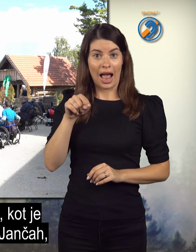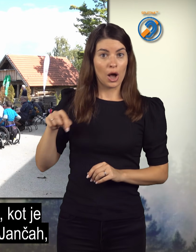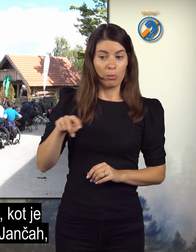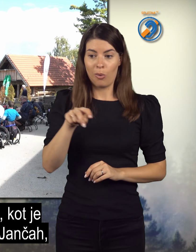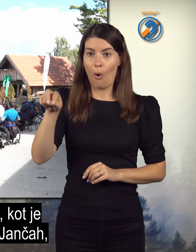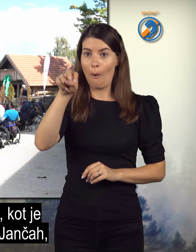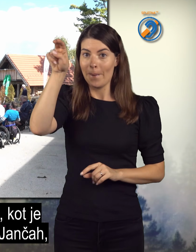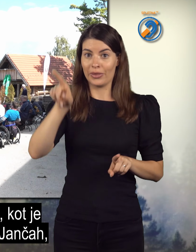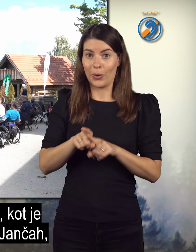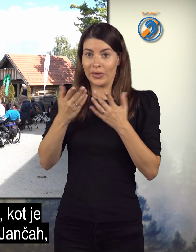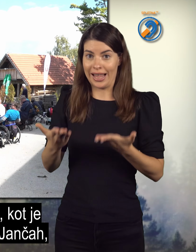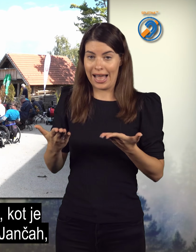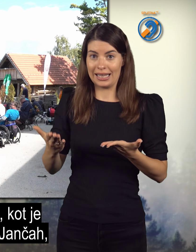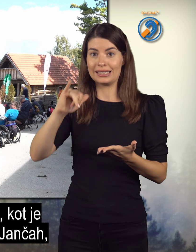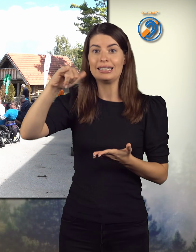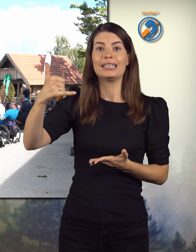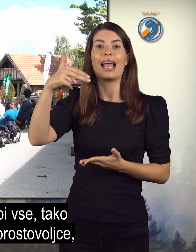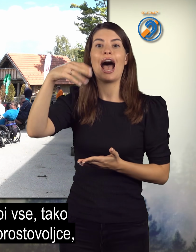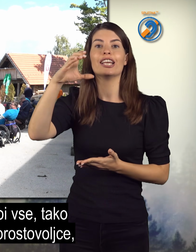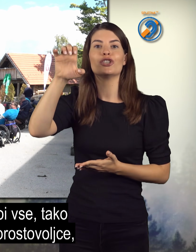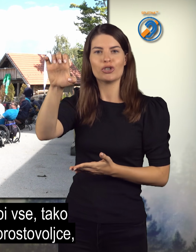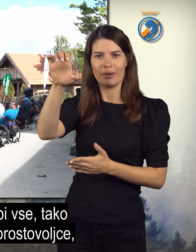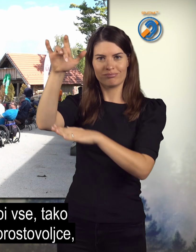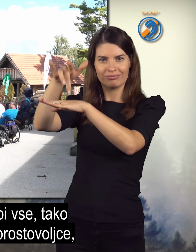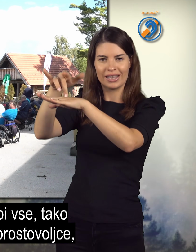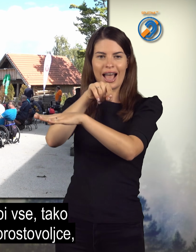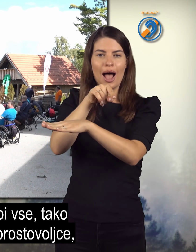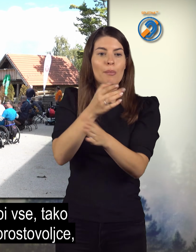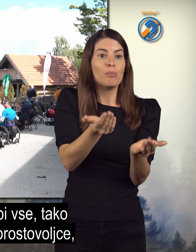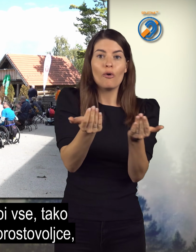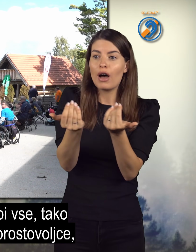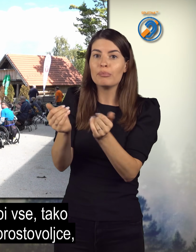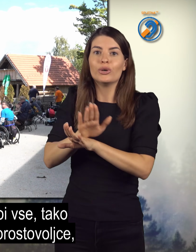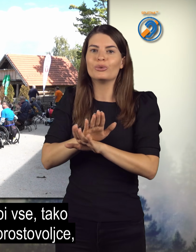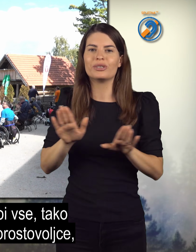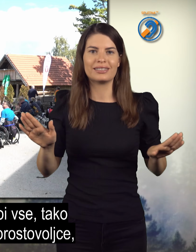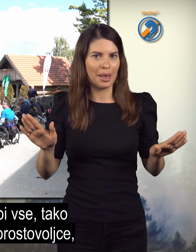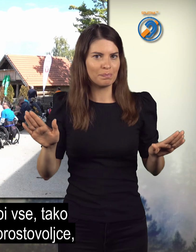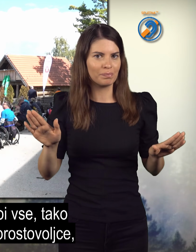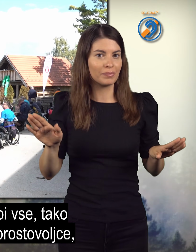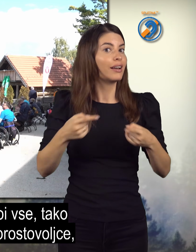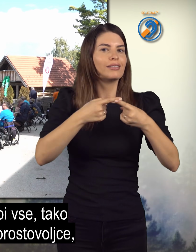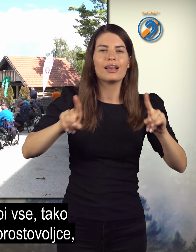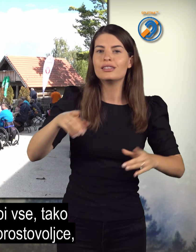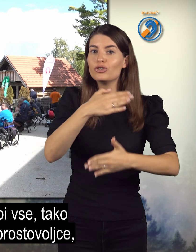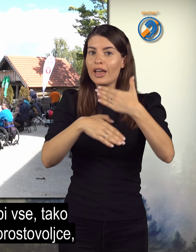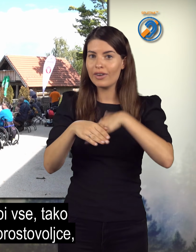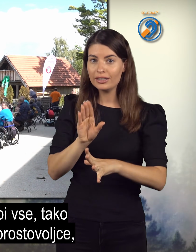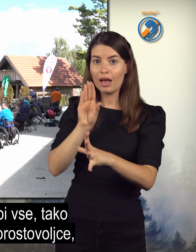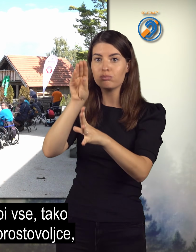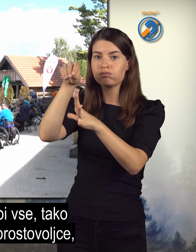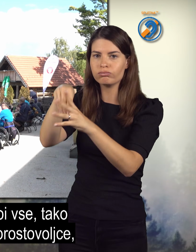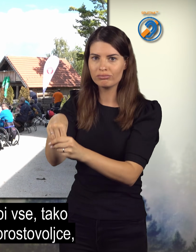Takšen podhod, ko je danes tukaj na Jančah, združi vse in povabi vse, tako različne